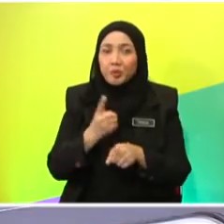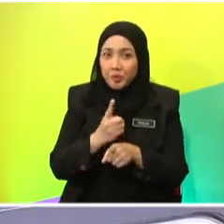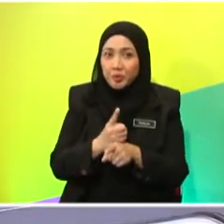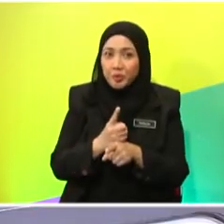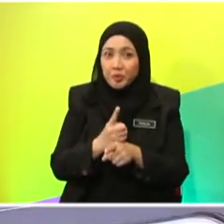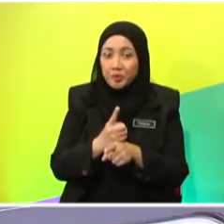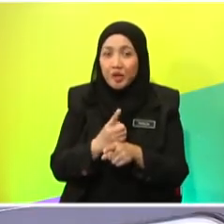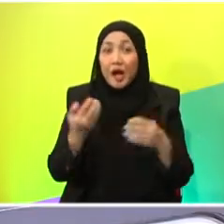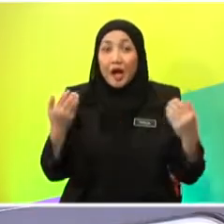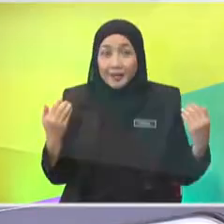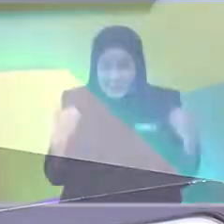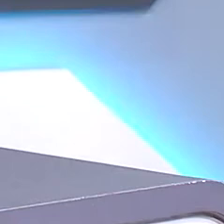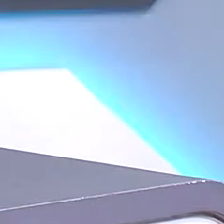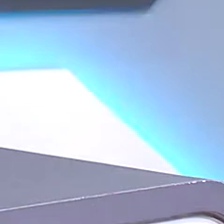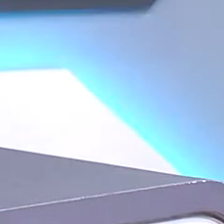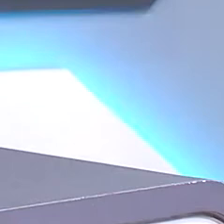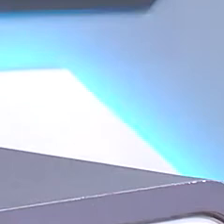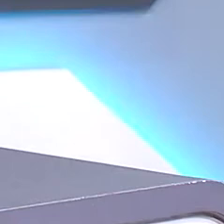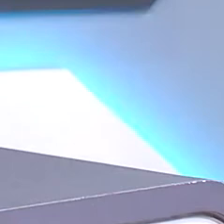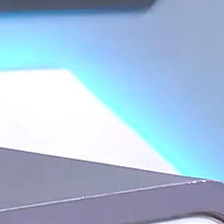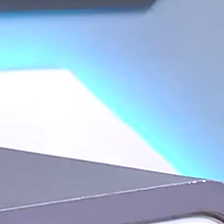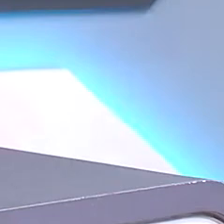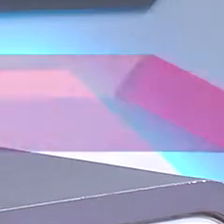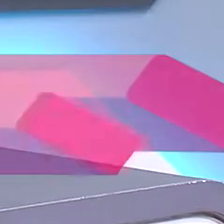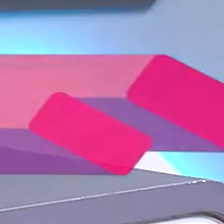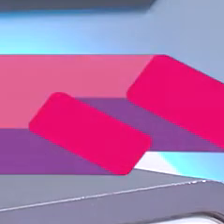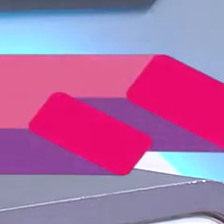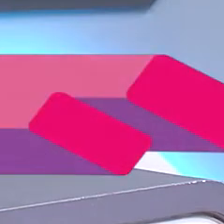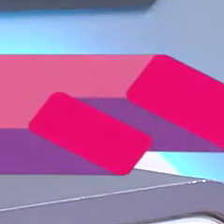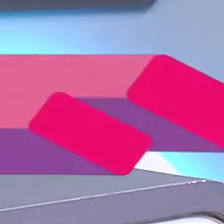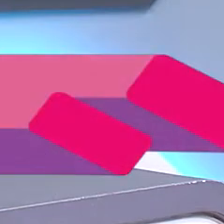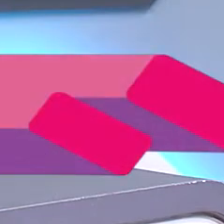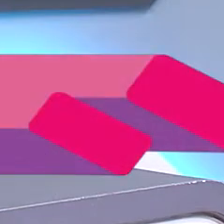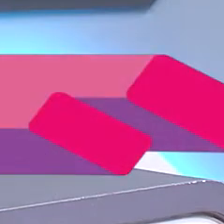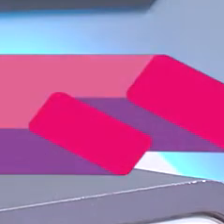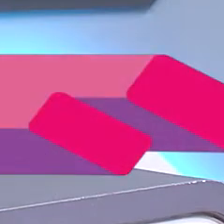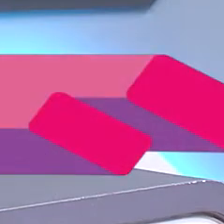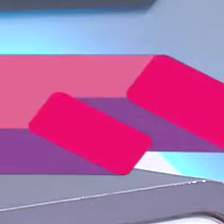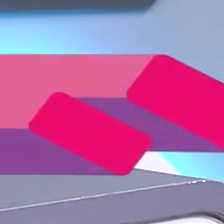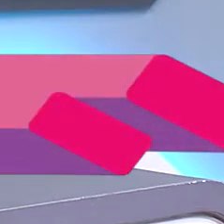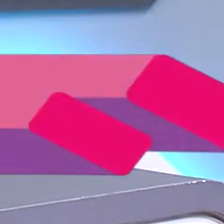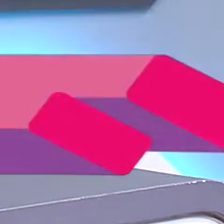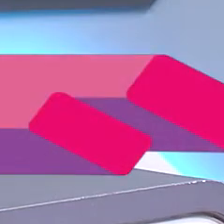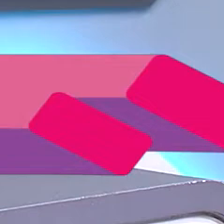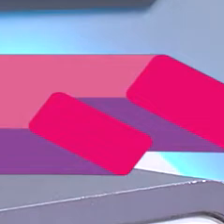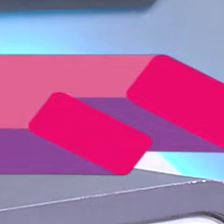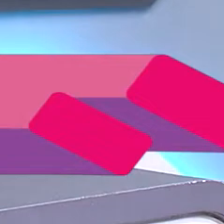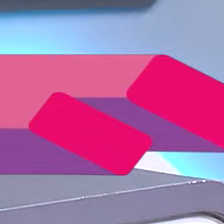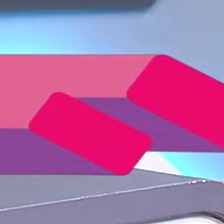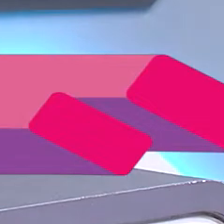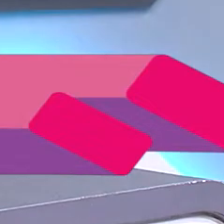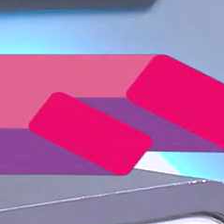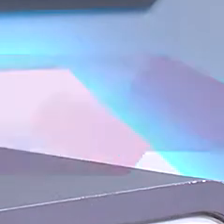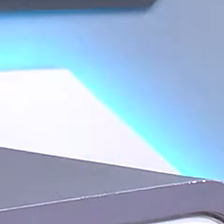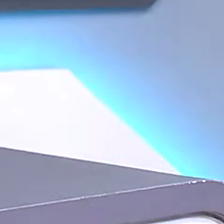letak suatu benda Hehehe kok gitu sih mau tahu ke tahulah cukup mudah mulut kita di rumah Pondok tahu juga